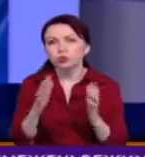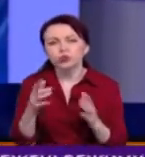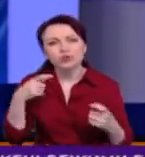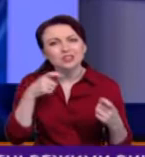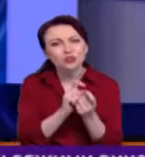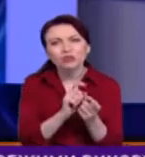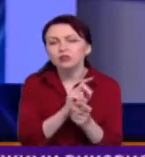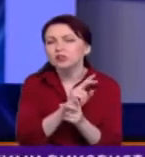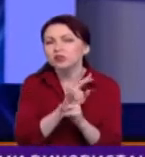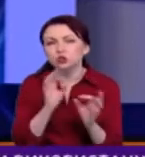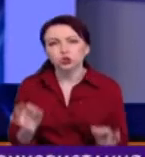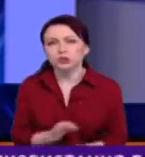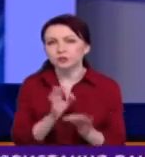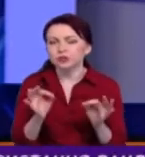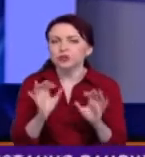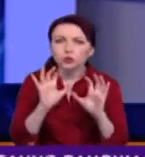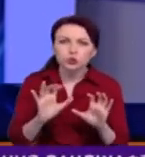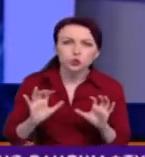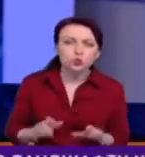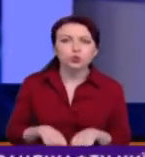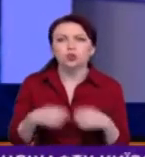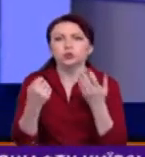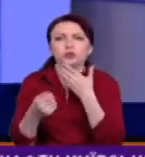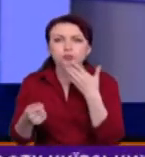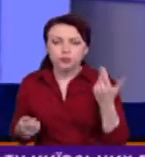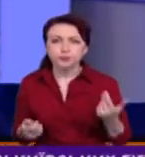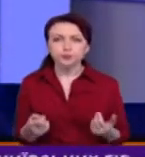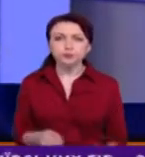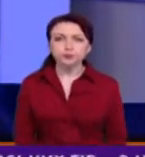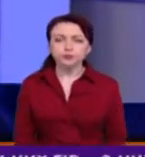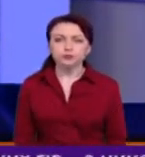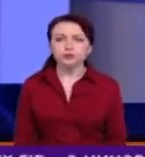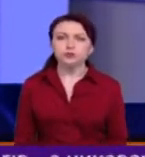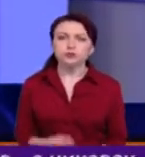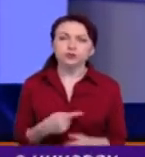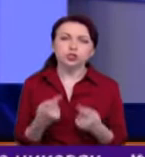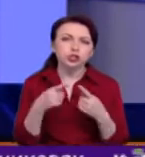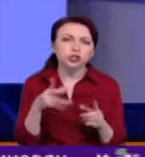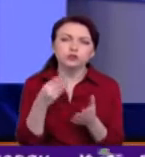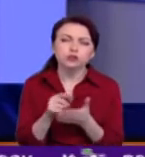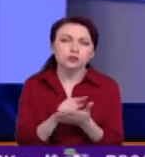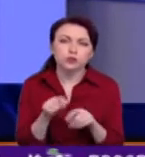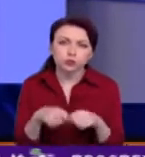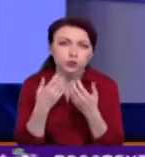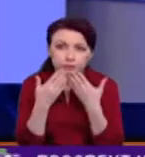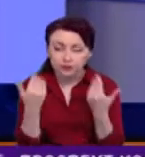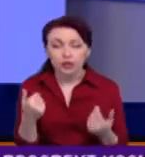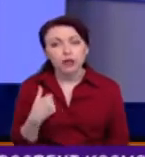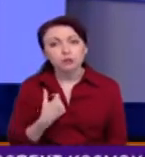ні з Конституцією, ні з іншими своїми зобов'язаннями. І мені просто цікаво,